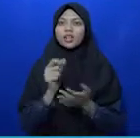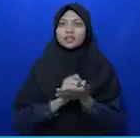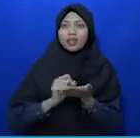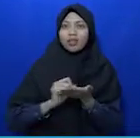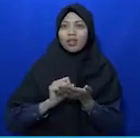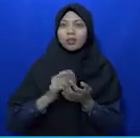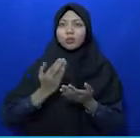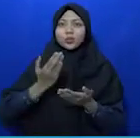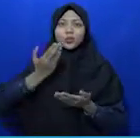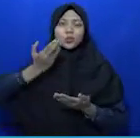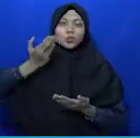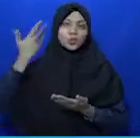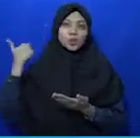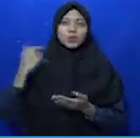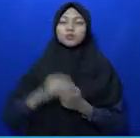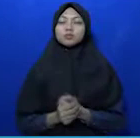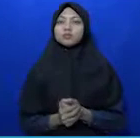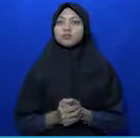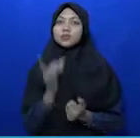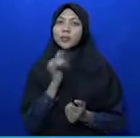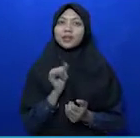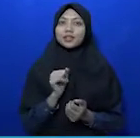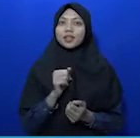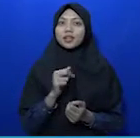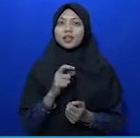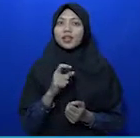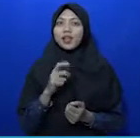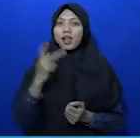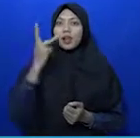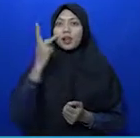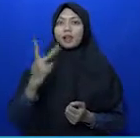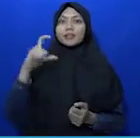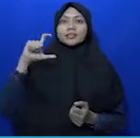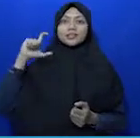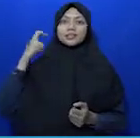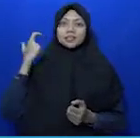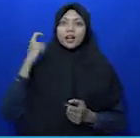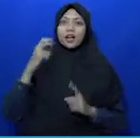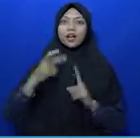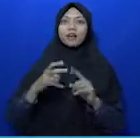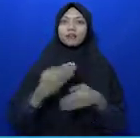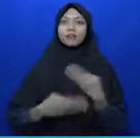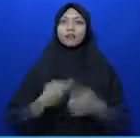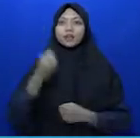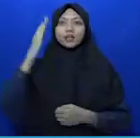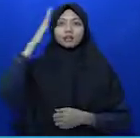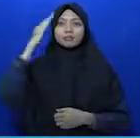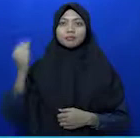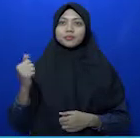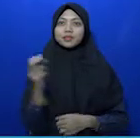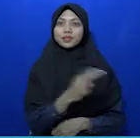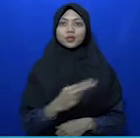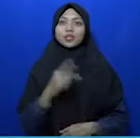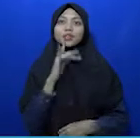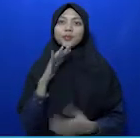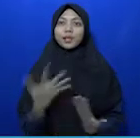dari awal dulu sudah banyak catatan tentang Freeport dan operasionalnya di Indonesia. Baik,